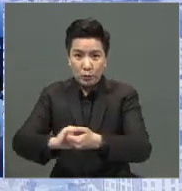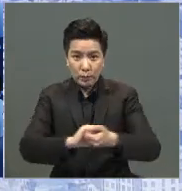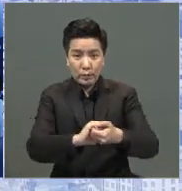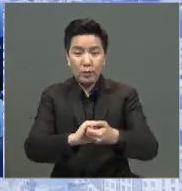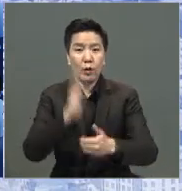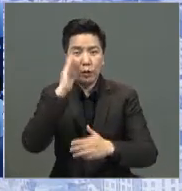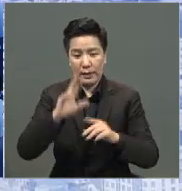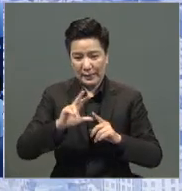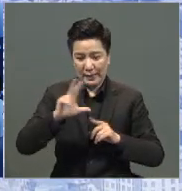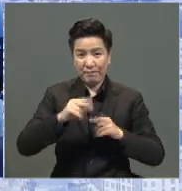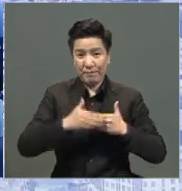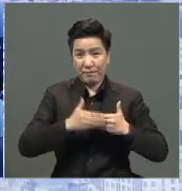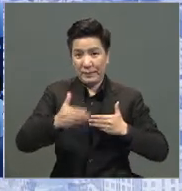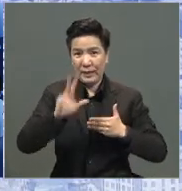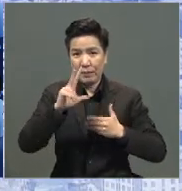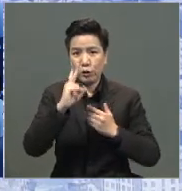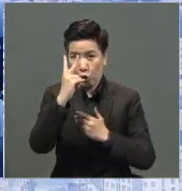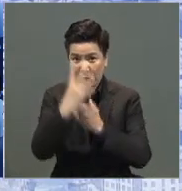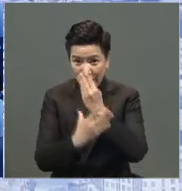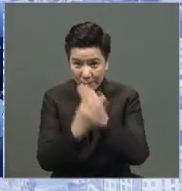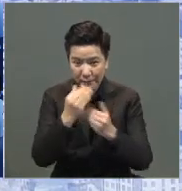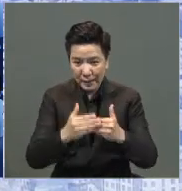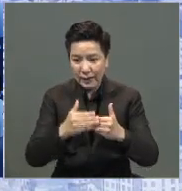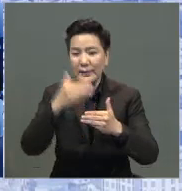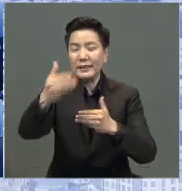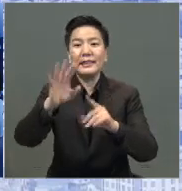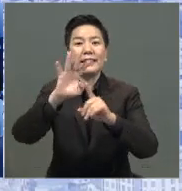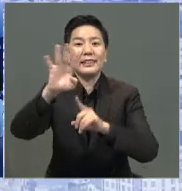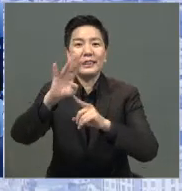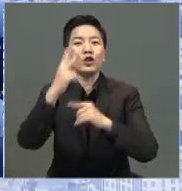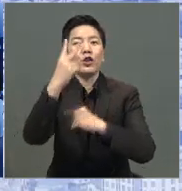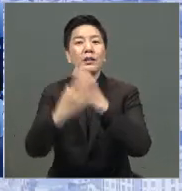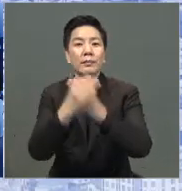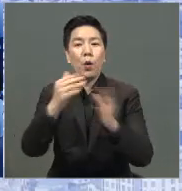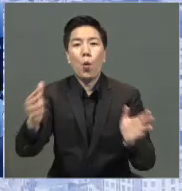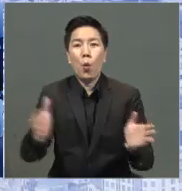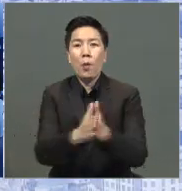นำเรียนนะครับว่าผมเองไม่อยู่ตรงนี้ก็อยากจะให้สถานการณ์ต่างๆดีขึ้นโดยเร็วหน้าที่ต่างๆของพวกเรายังมีเยอะแยะมากมายนะครับที่จะได้กลับไปทำในหน้าที่ของตัวเองก็ก็หวังว่าทุกๆท่านจะให้ความร่วมมือแล้วเราจะกลับไปสู่ระยะที่3 2สัปดาห์ระยะที่ 4อีก 2